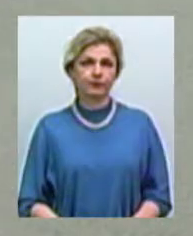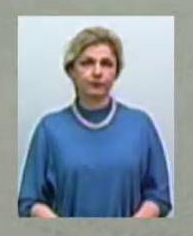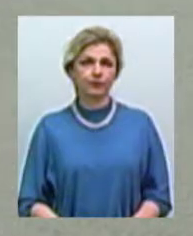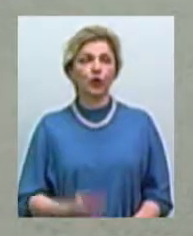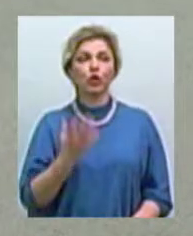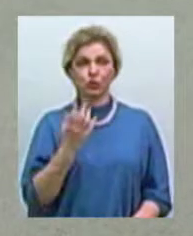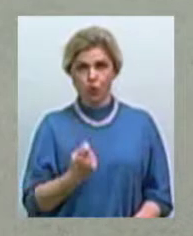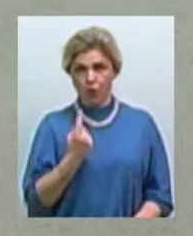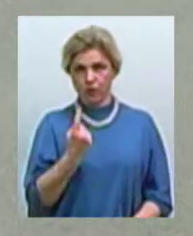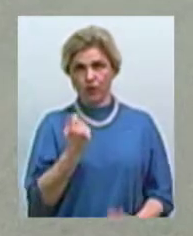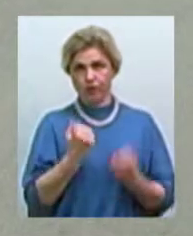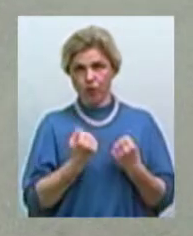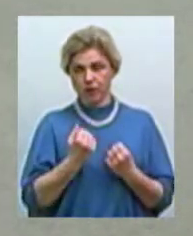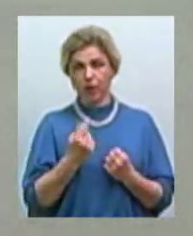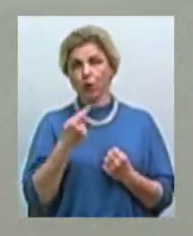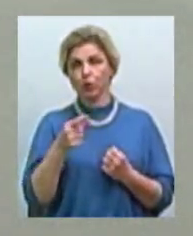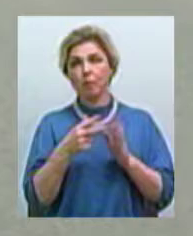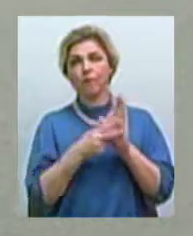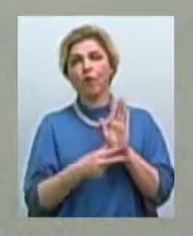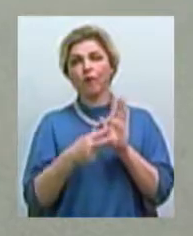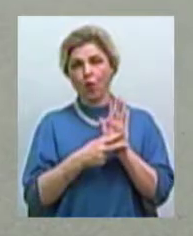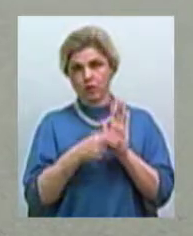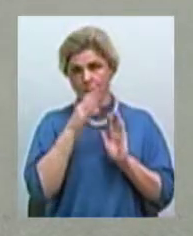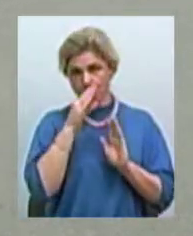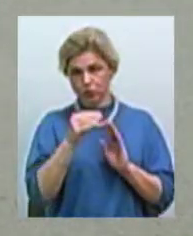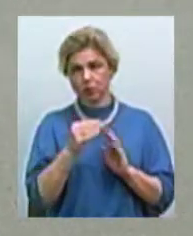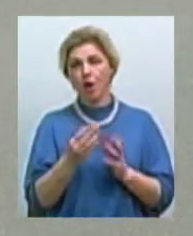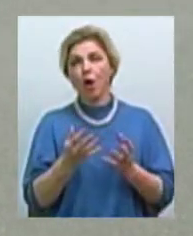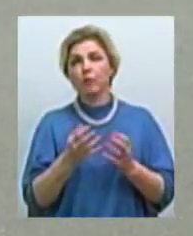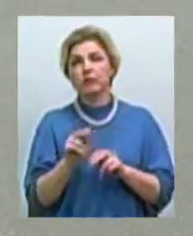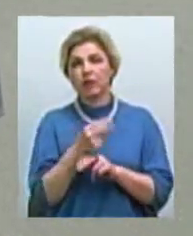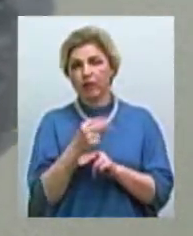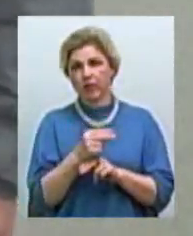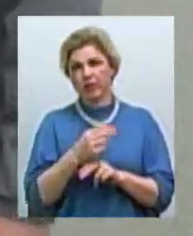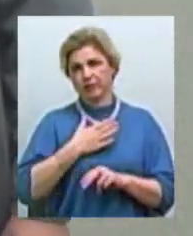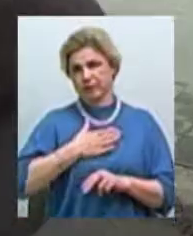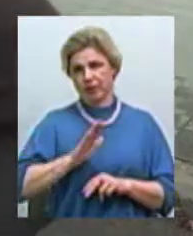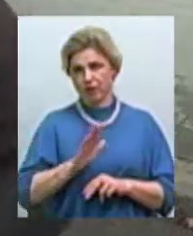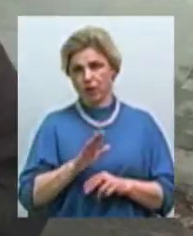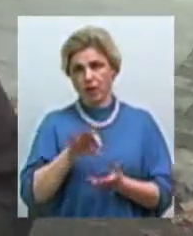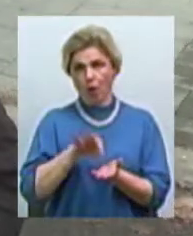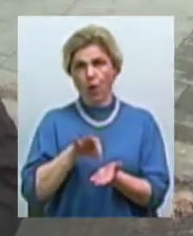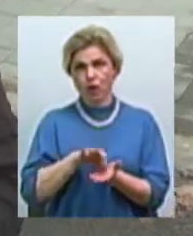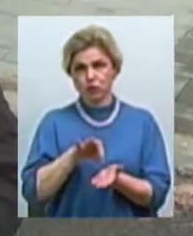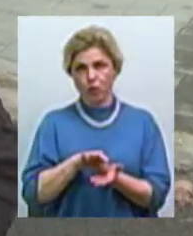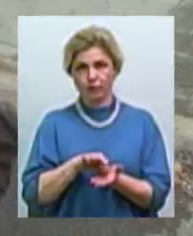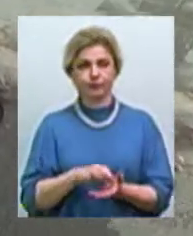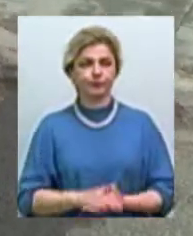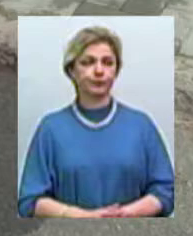Ще один водій 88-го маршруту отримує зауваження від інспектора щодо незадовільного стану колеса.